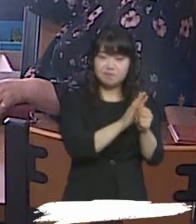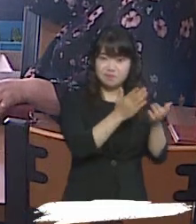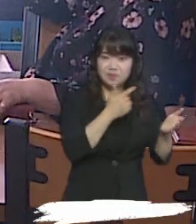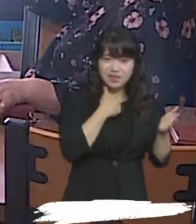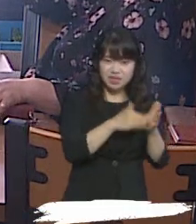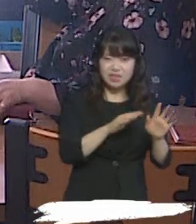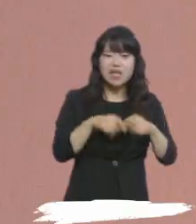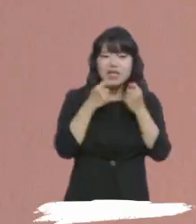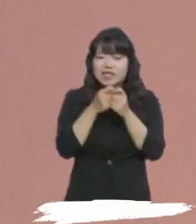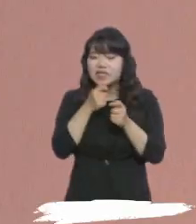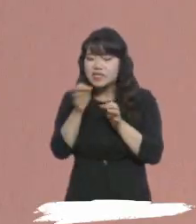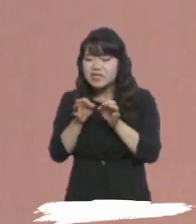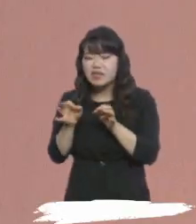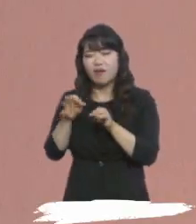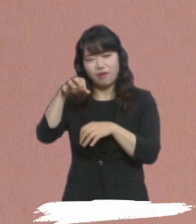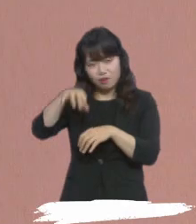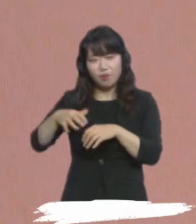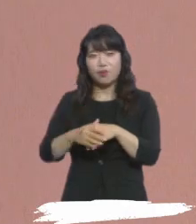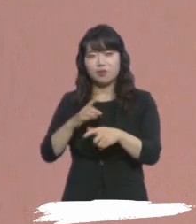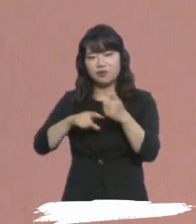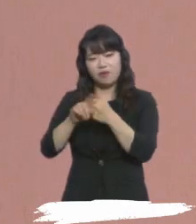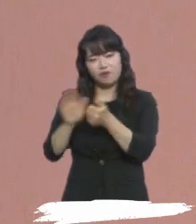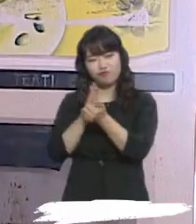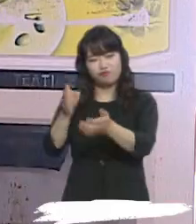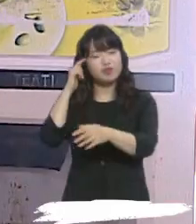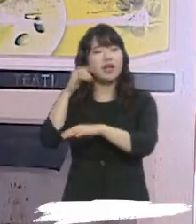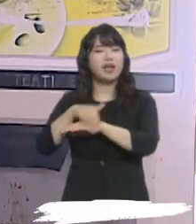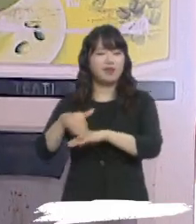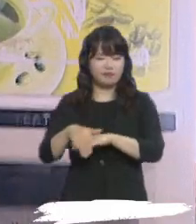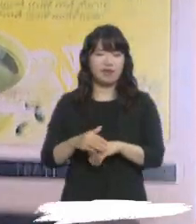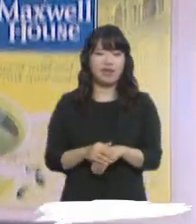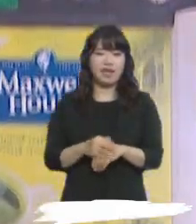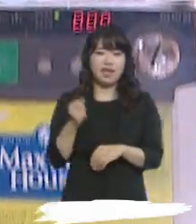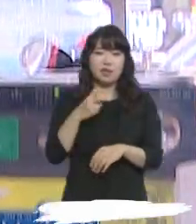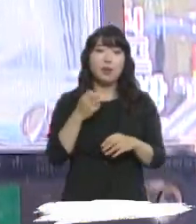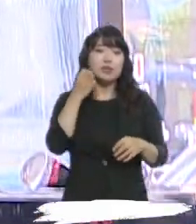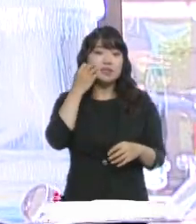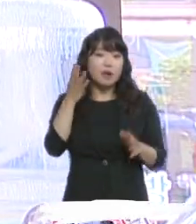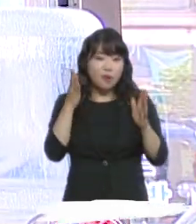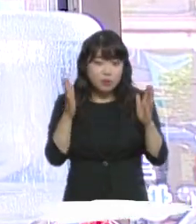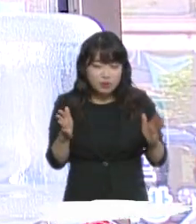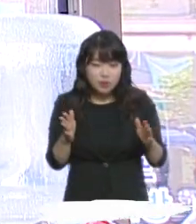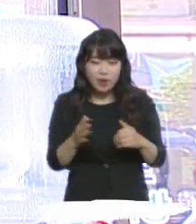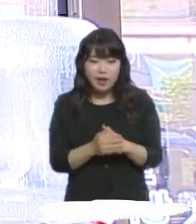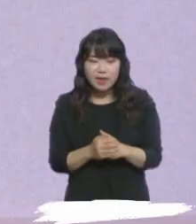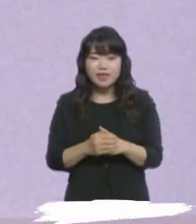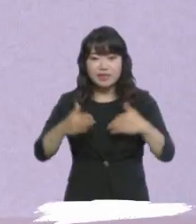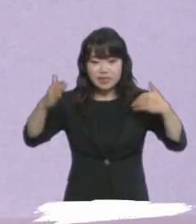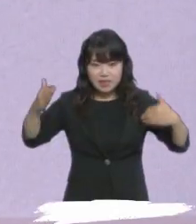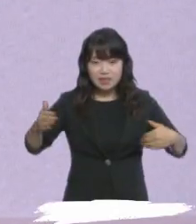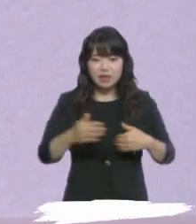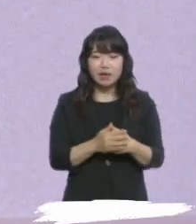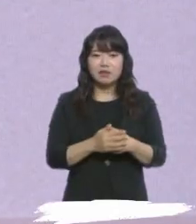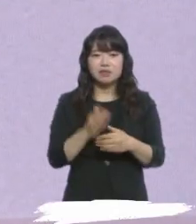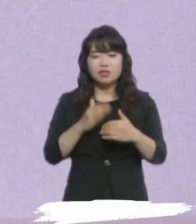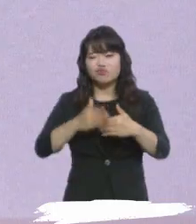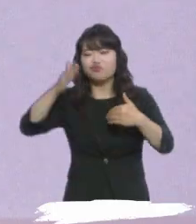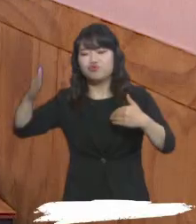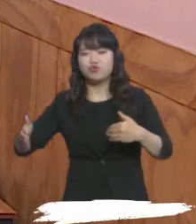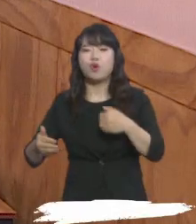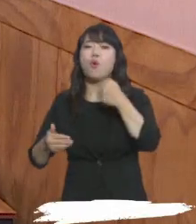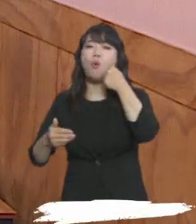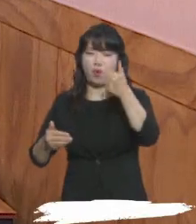영세 사업장까지 범위를 확대했습니다. 또 최대 4개월까지였던 지원 기간도 5개월 이상으로